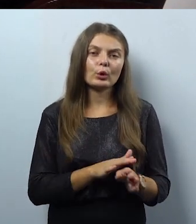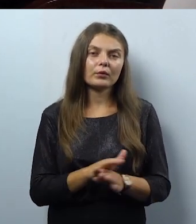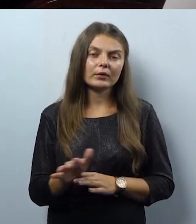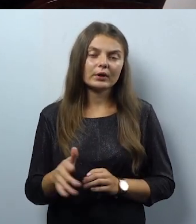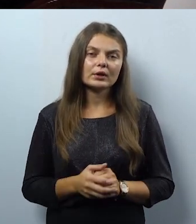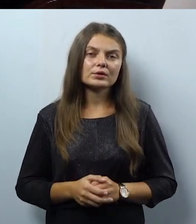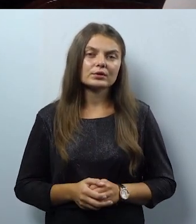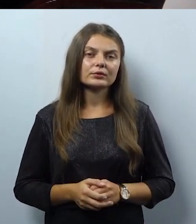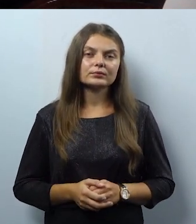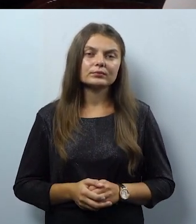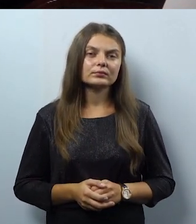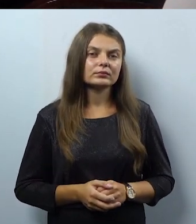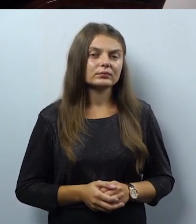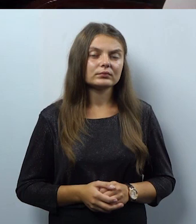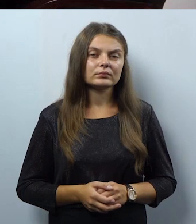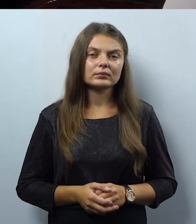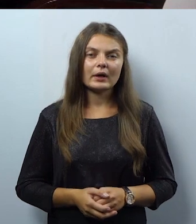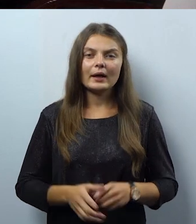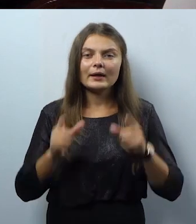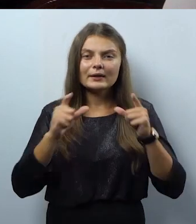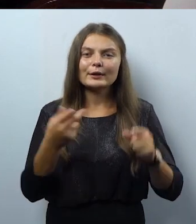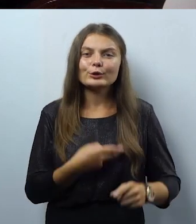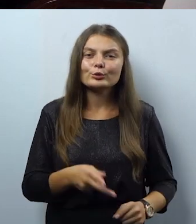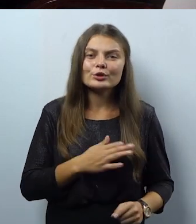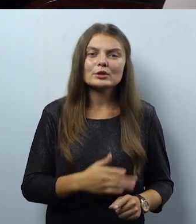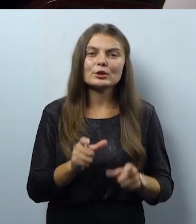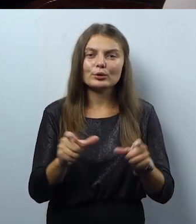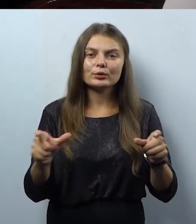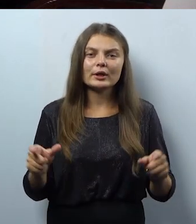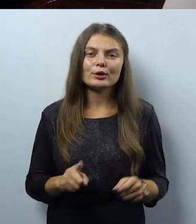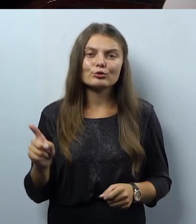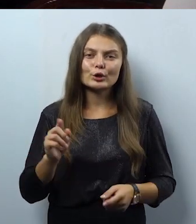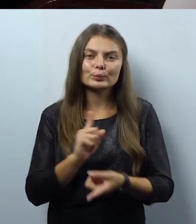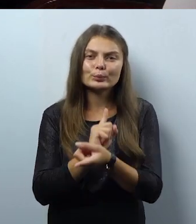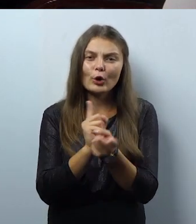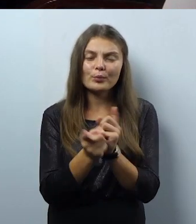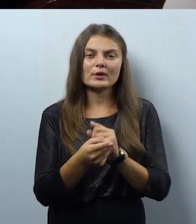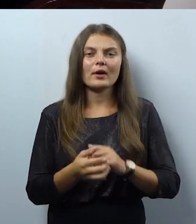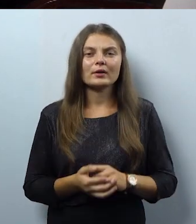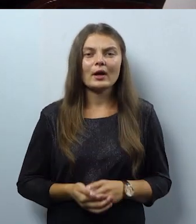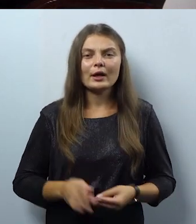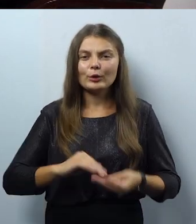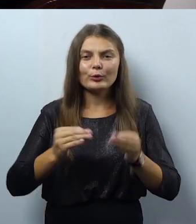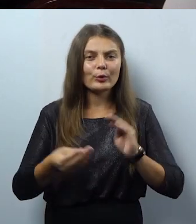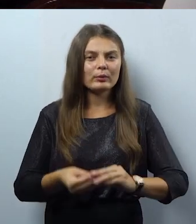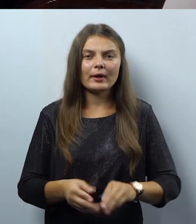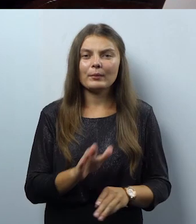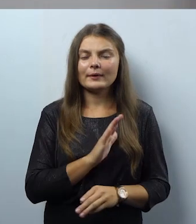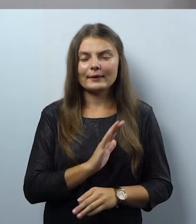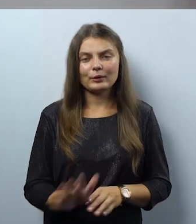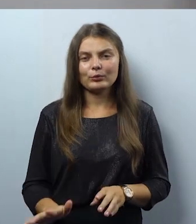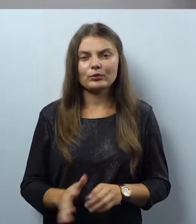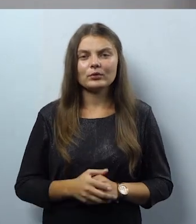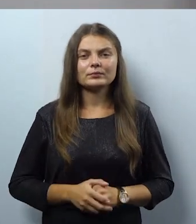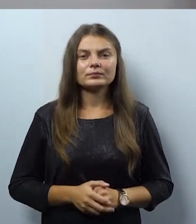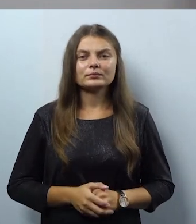якби ультиматум свого роду, це вже був крик душі людей, щоб звернули нарешті на цю проблему увагу, приділили